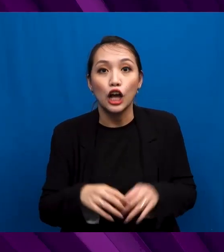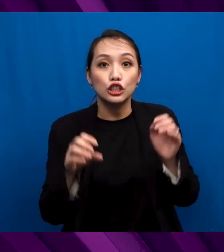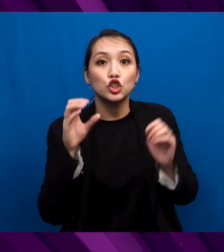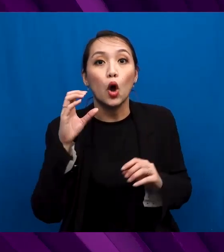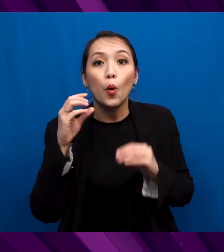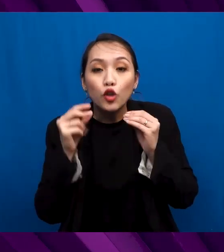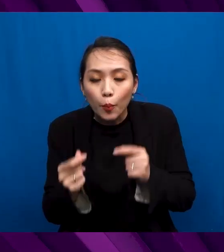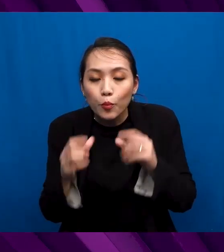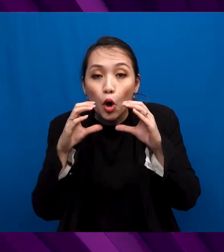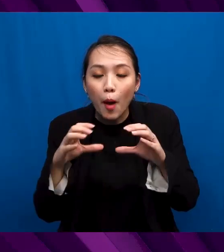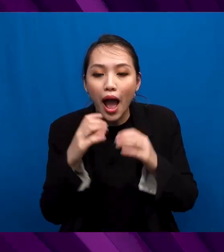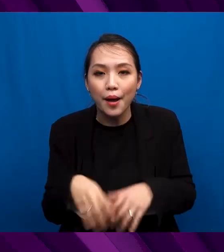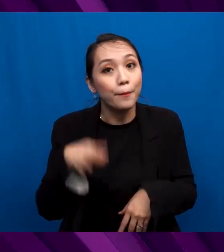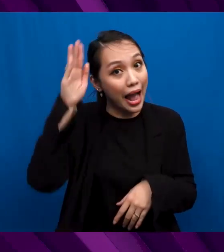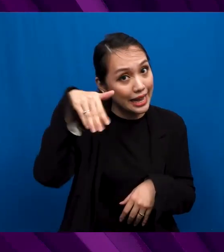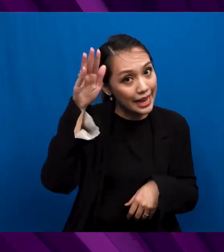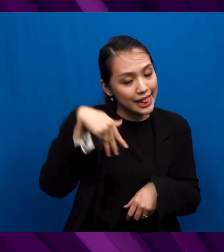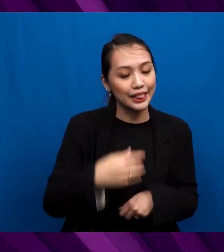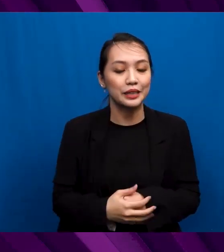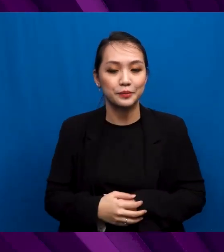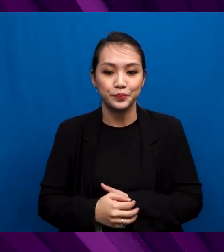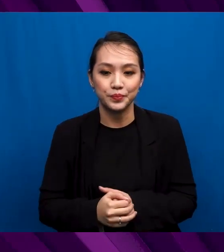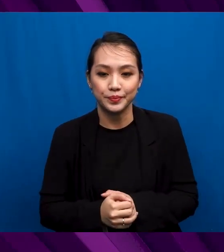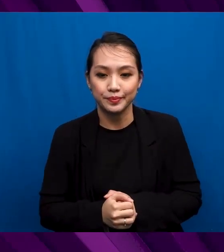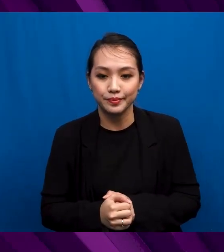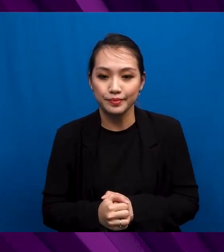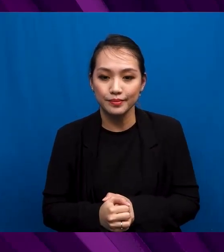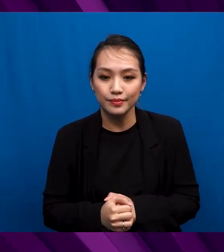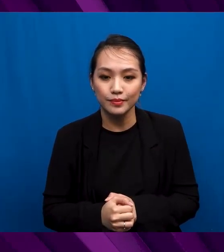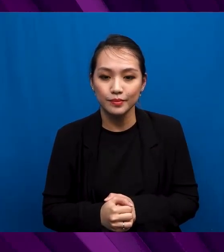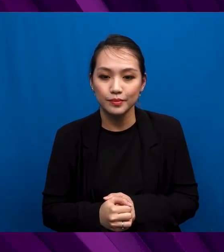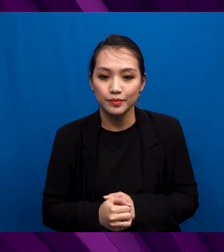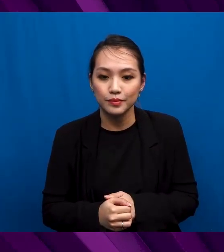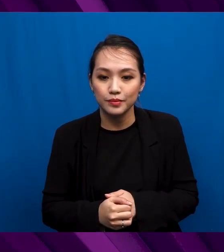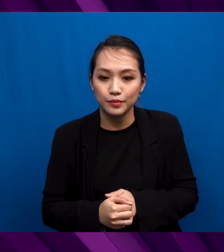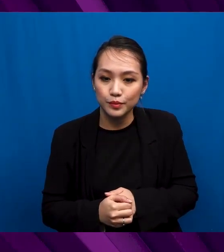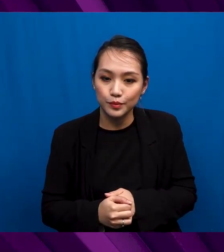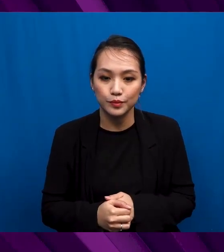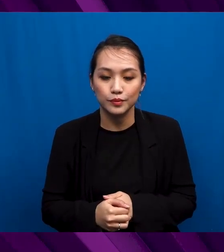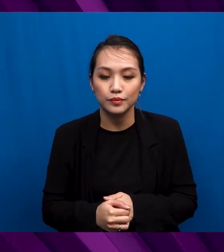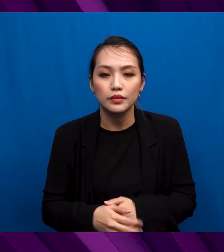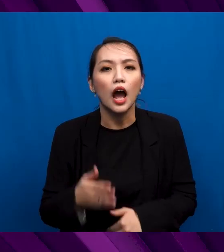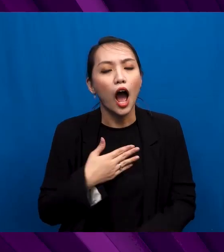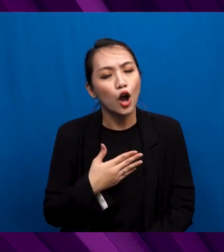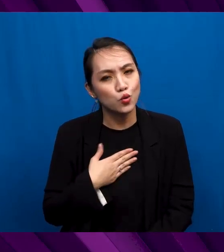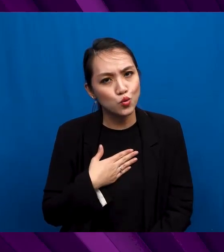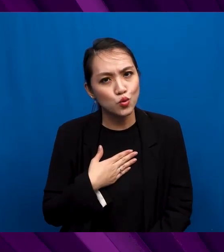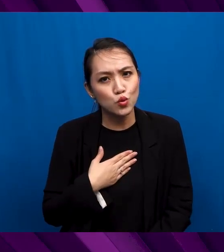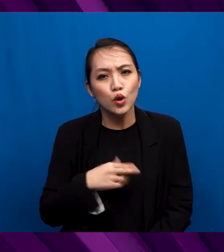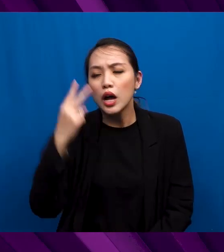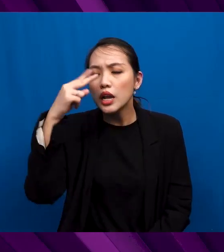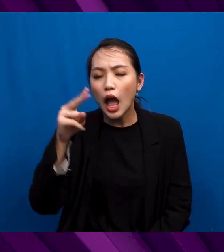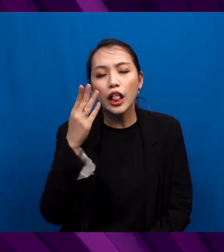kita panggil teman itu ya, hey, si A, gitu ya. Si A bilang, aku lihat kamu kan anak